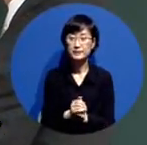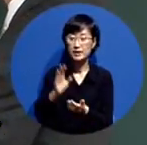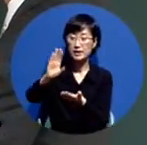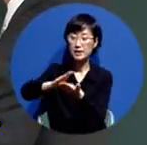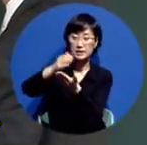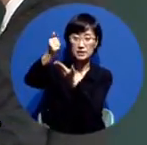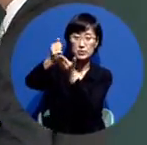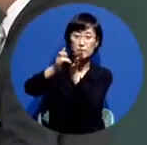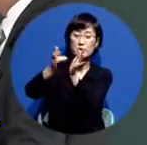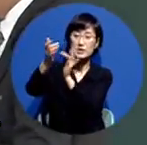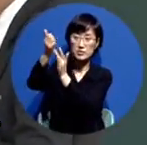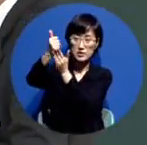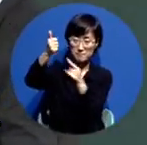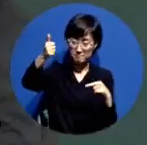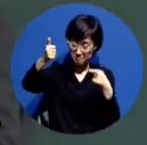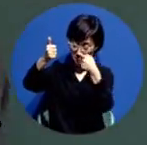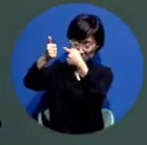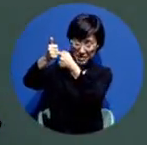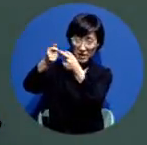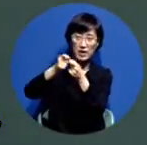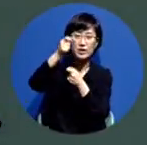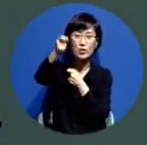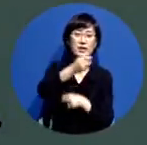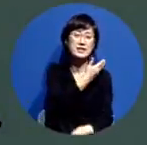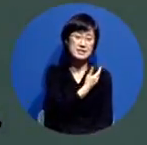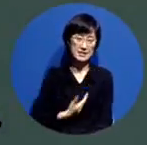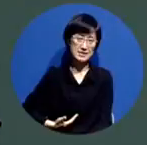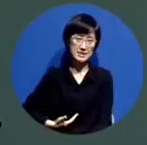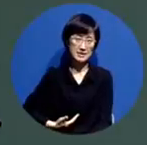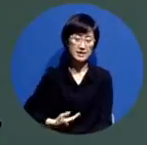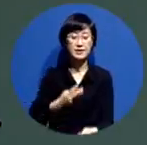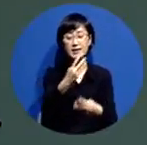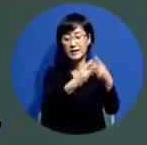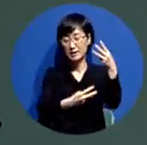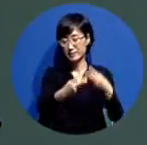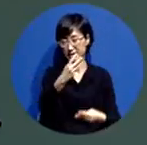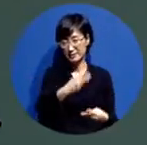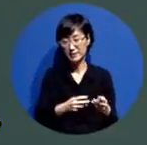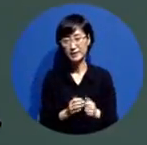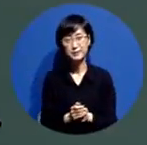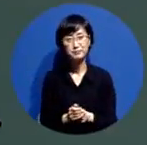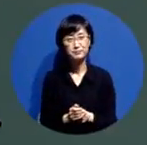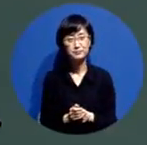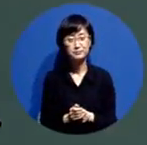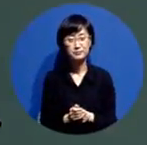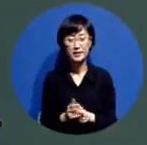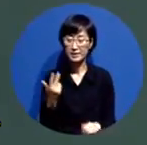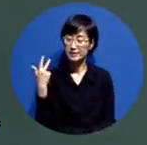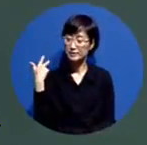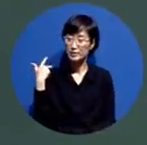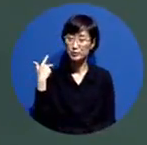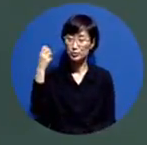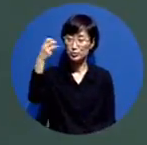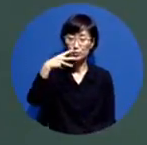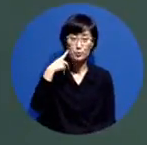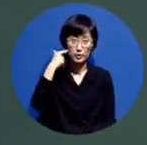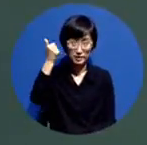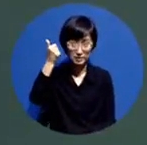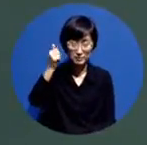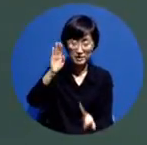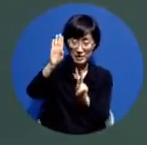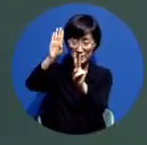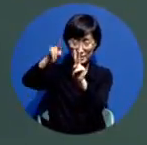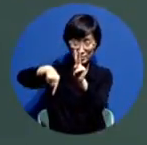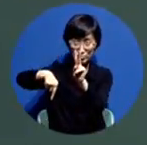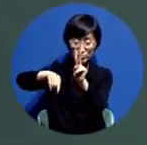렘넌트입니다. 是基督的永远的门徒. 우리 지난주에 목사님께서 2부 예배 때 이런 말씀하셨습니다.